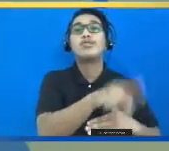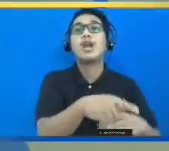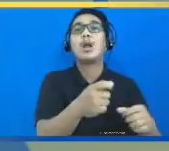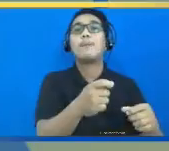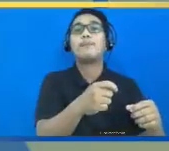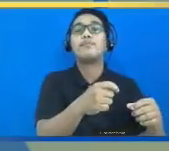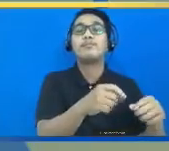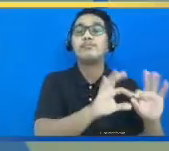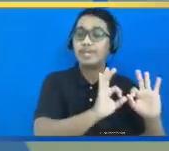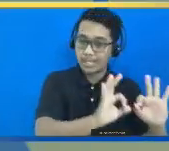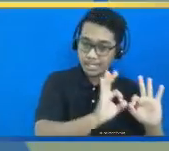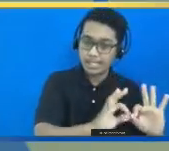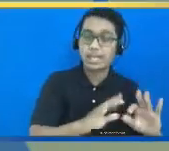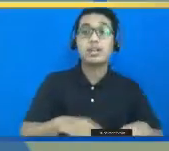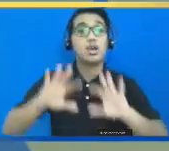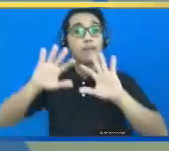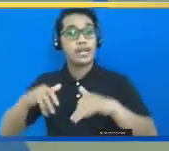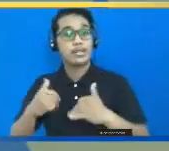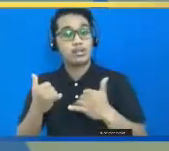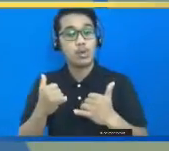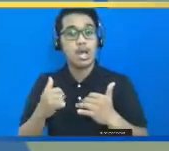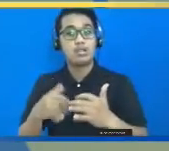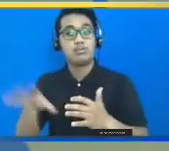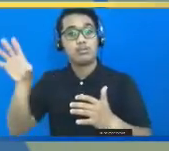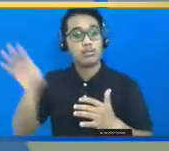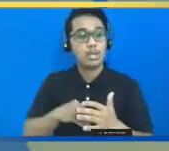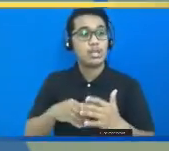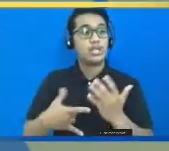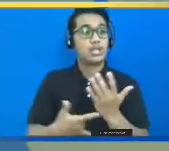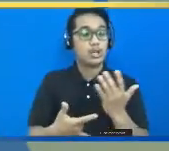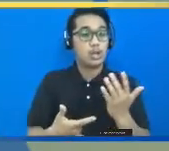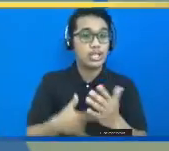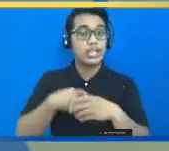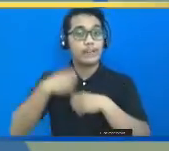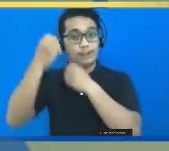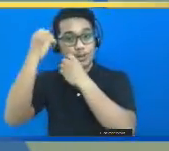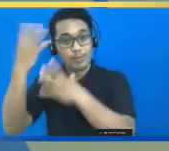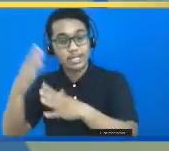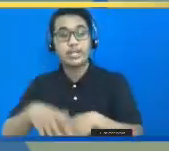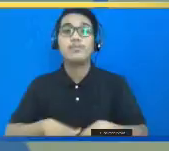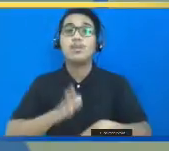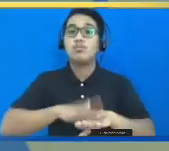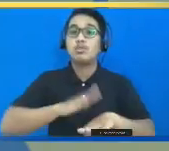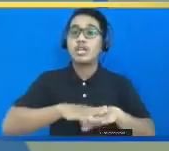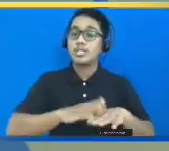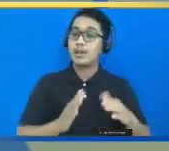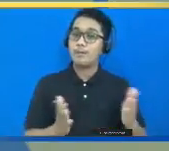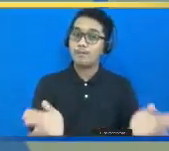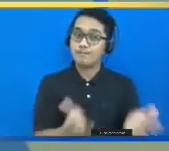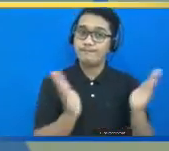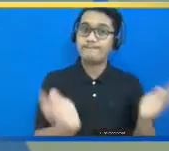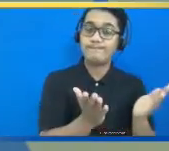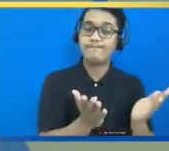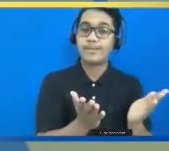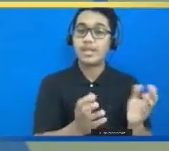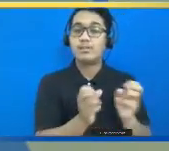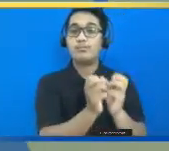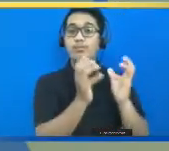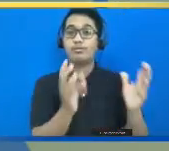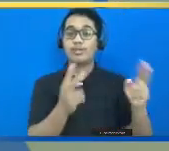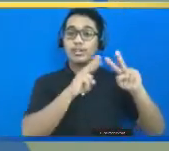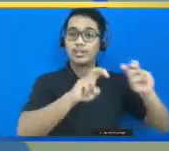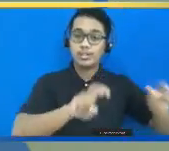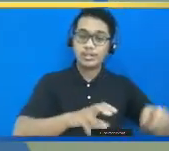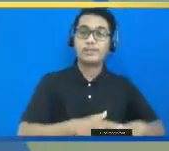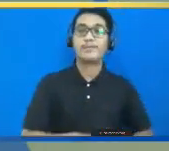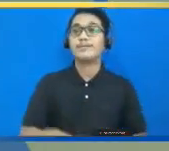program beasiswa adopsi teknologi informasi dan komunikasi kemajuan kebudayaan dan juga pengembangan riset mohon